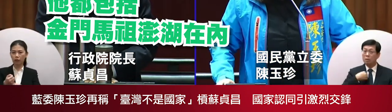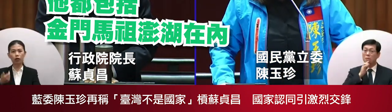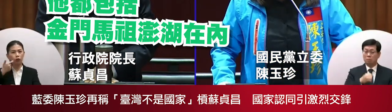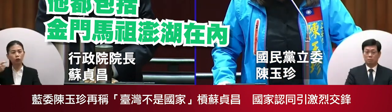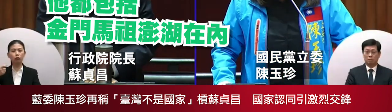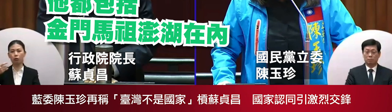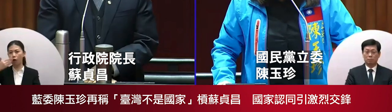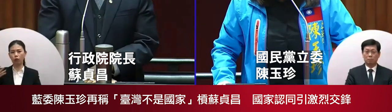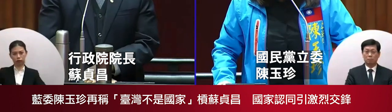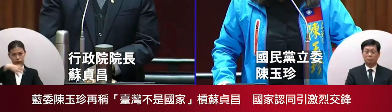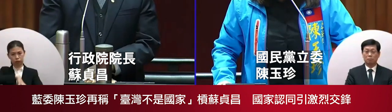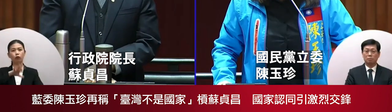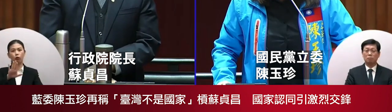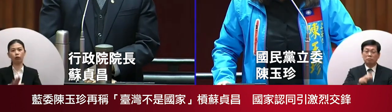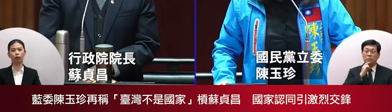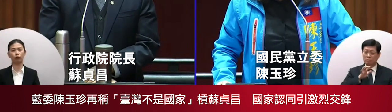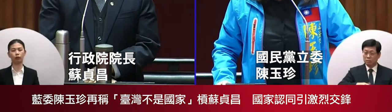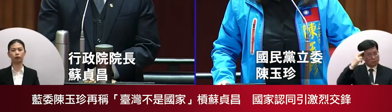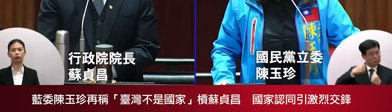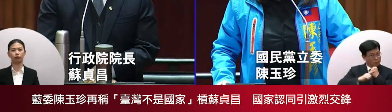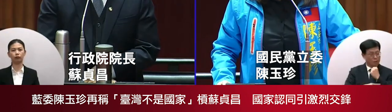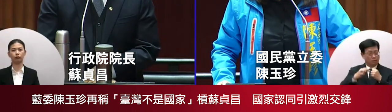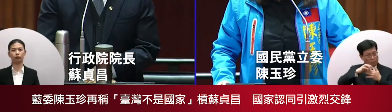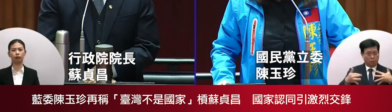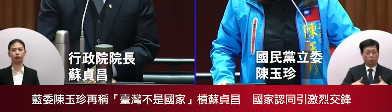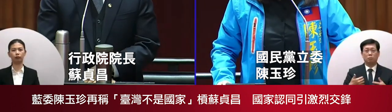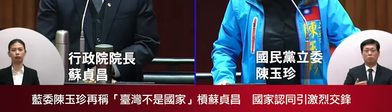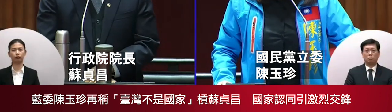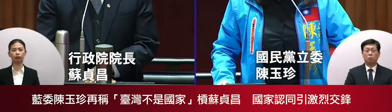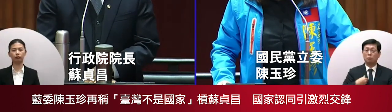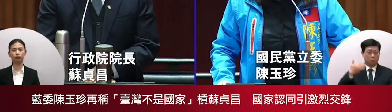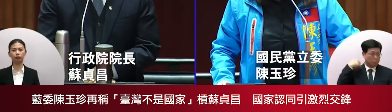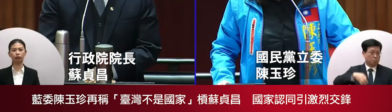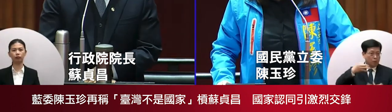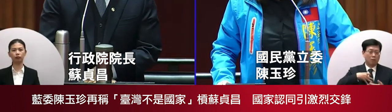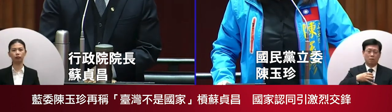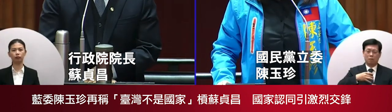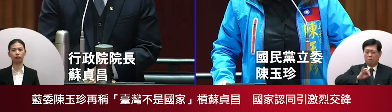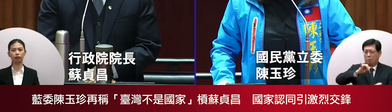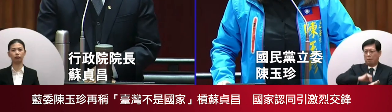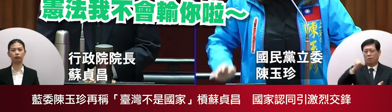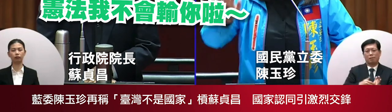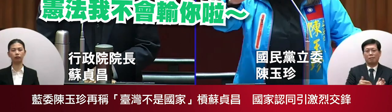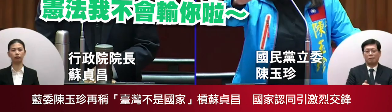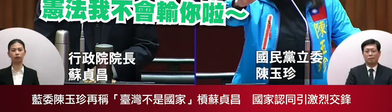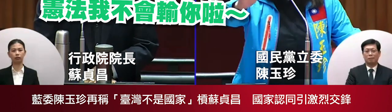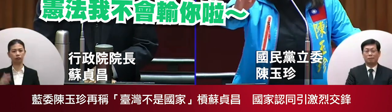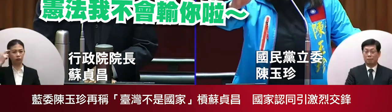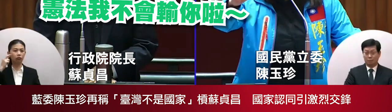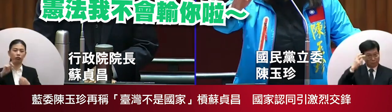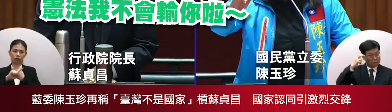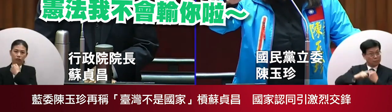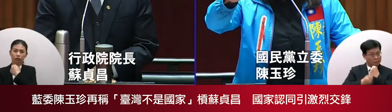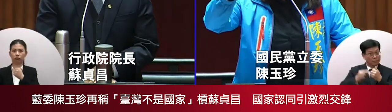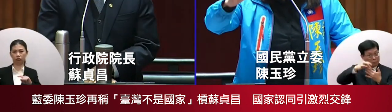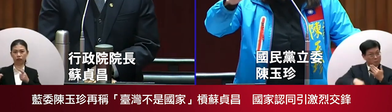们这个就是宪法体制的问题嘛。宪法体制我已经说过100遍、1000遍的。宪法体